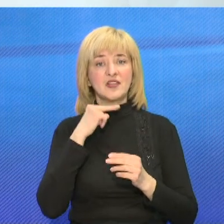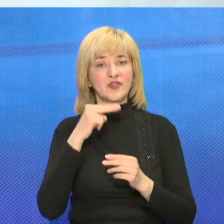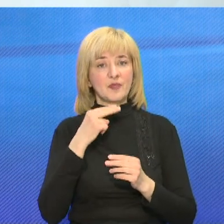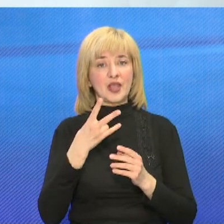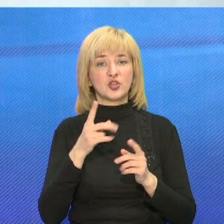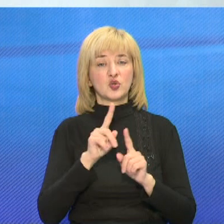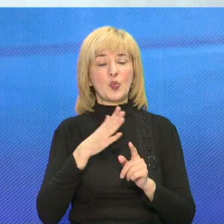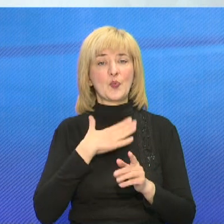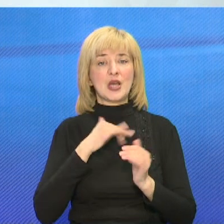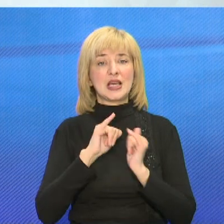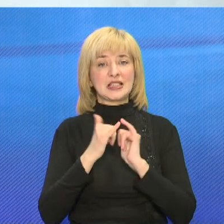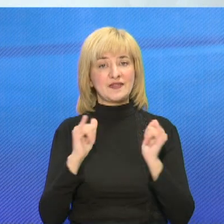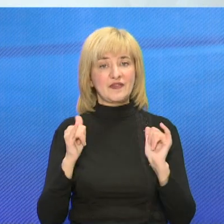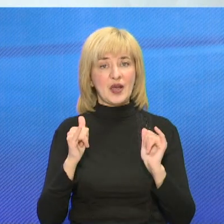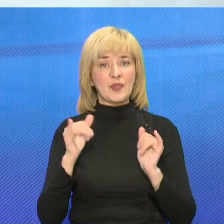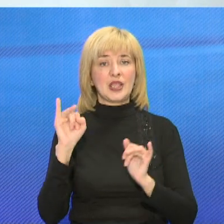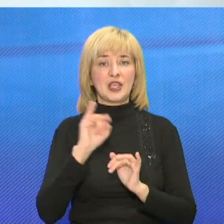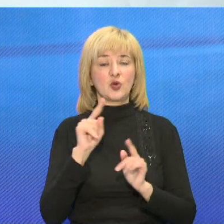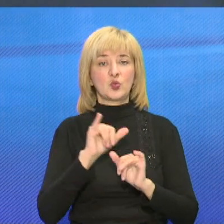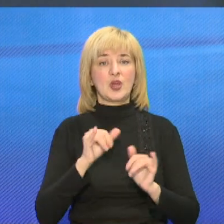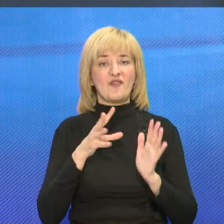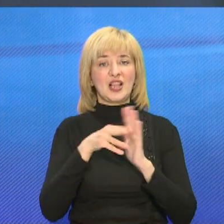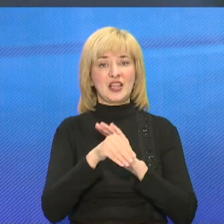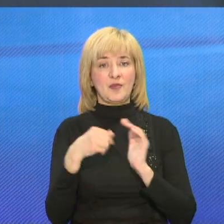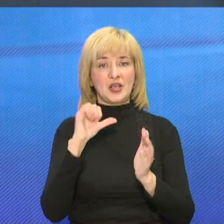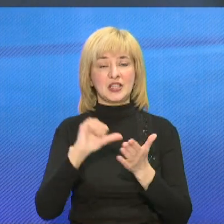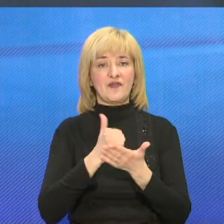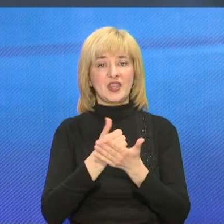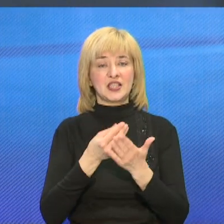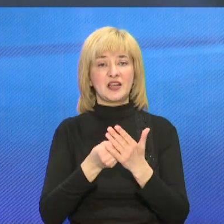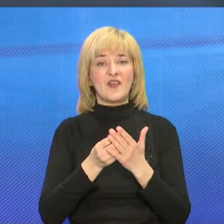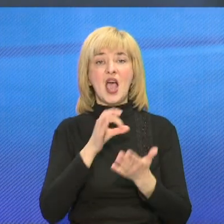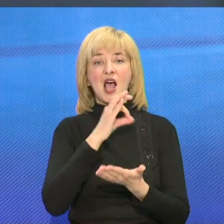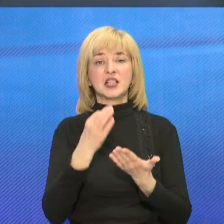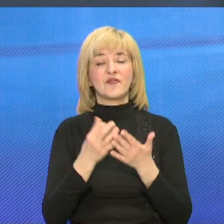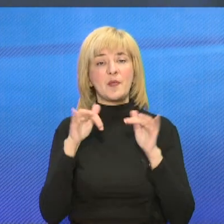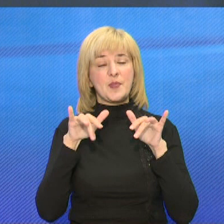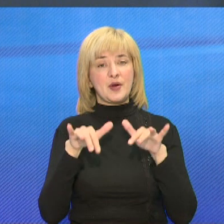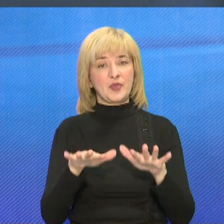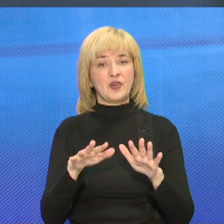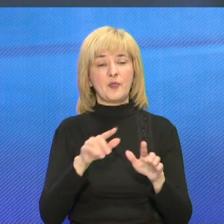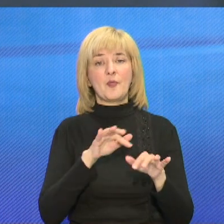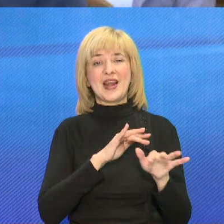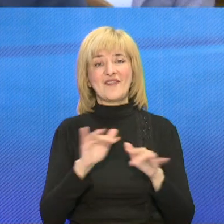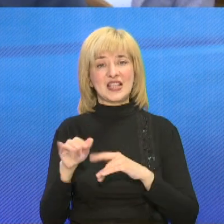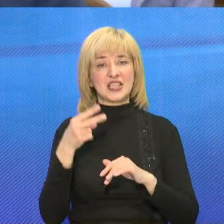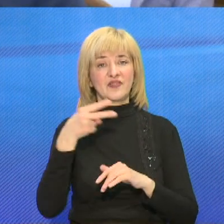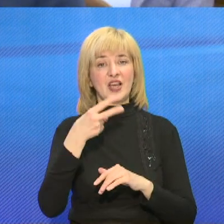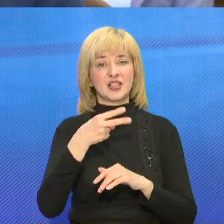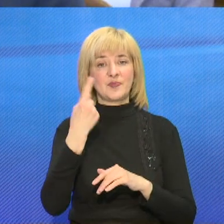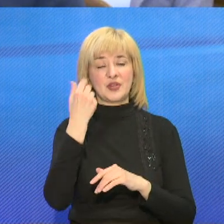и куда вкладываем основные средства. Оценивают и мероприятия, проведенные у 2021 годе, а